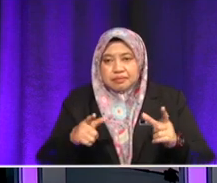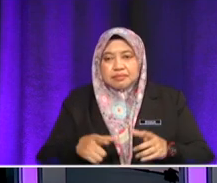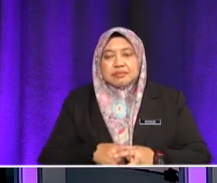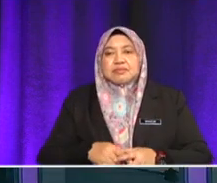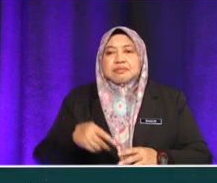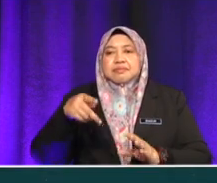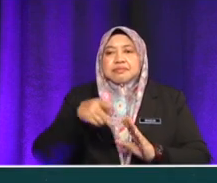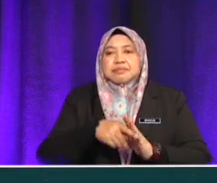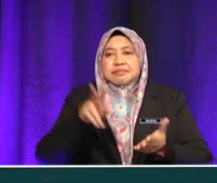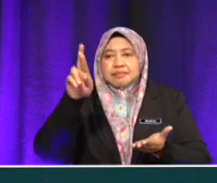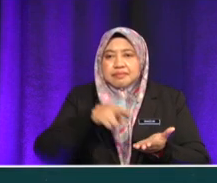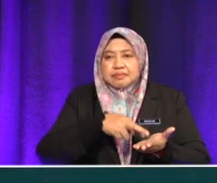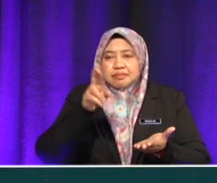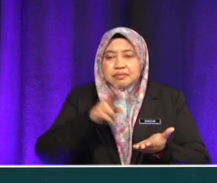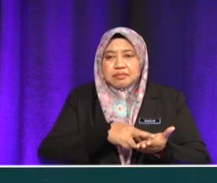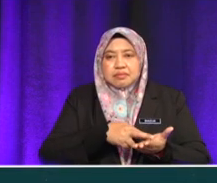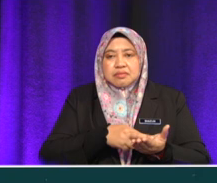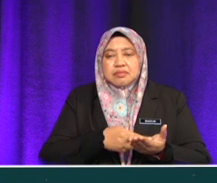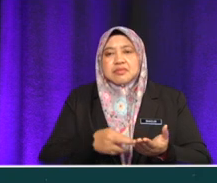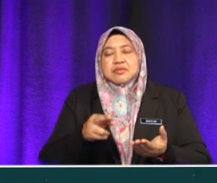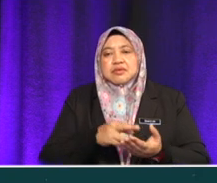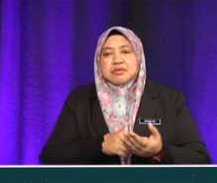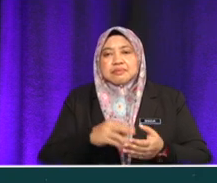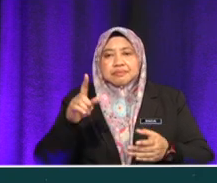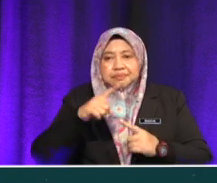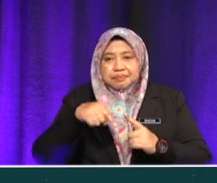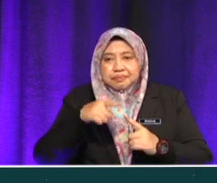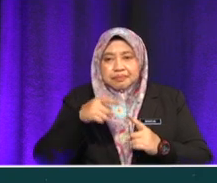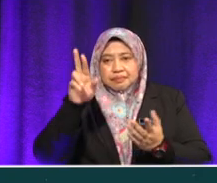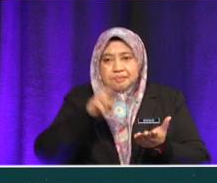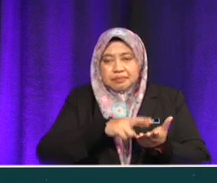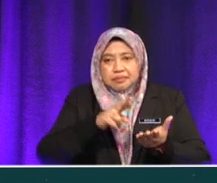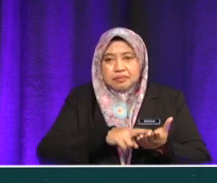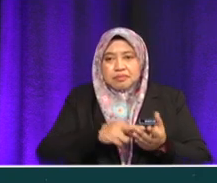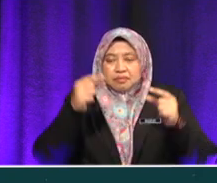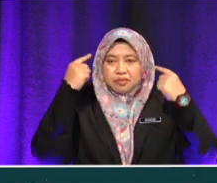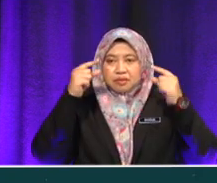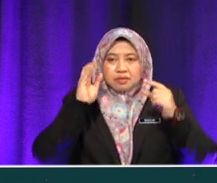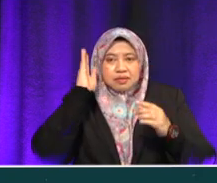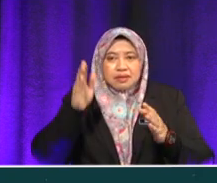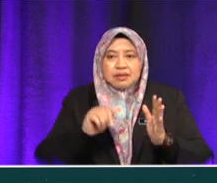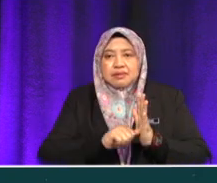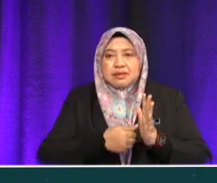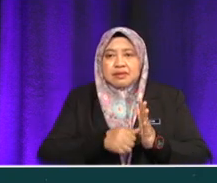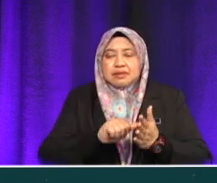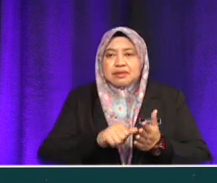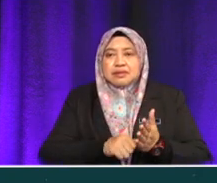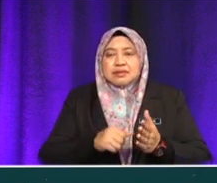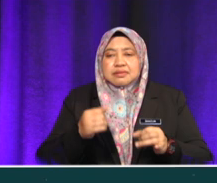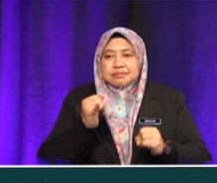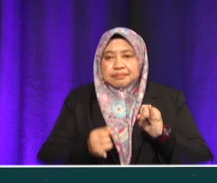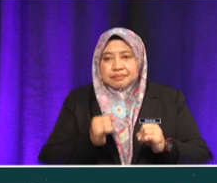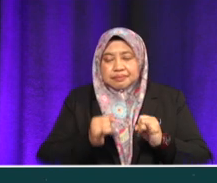Bagaimana cara kita merokok sebenarnya Dan bila mereka itu guru akan menganalisislah penguasaan murid jika